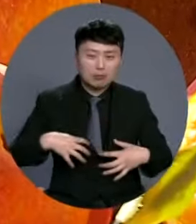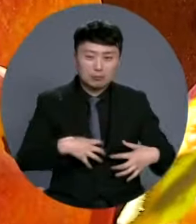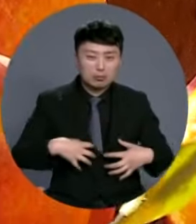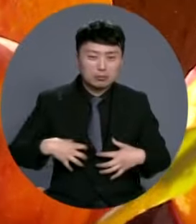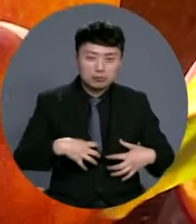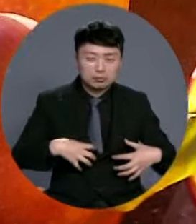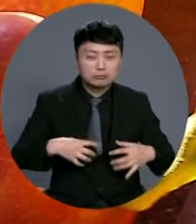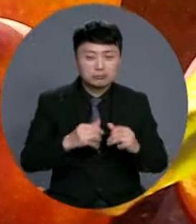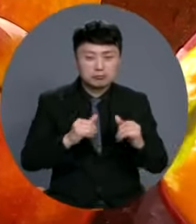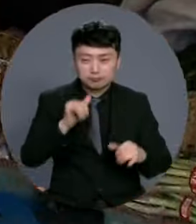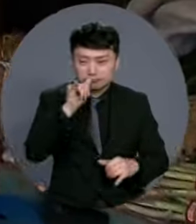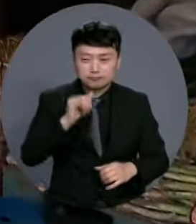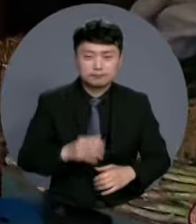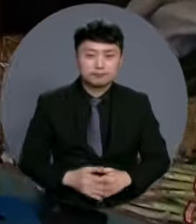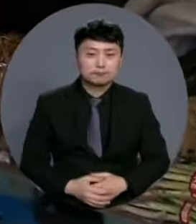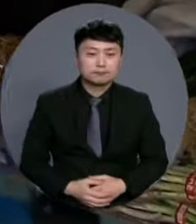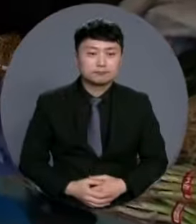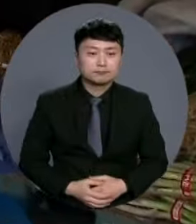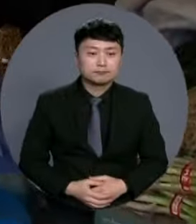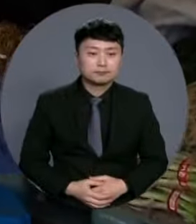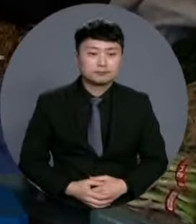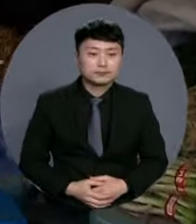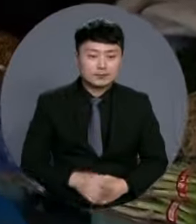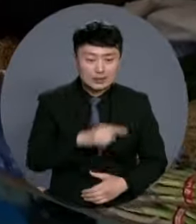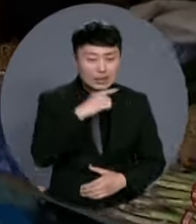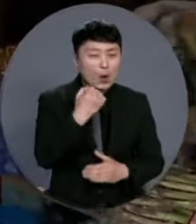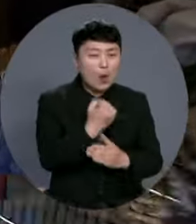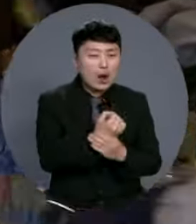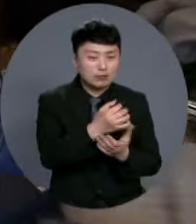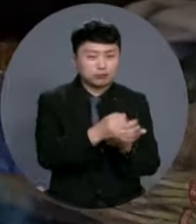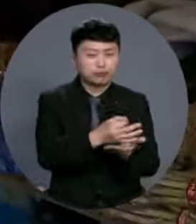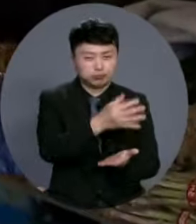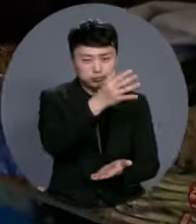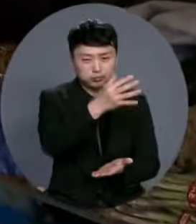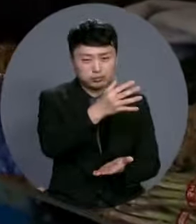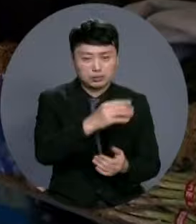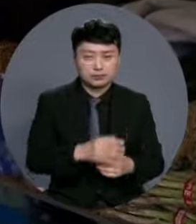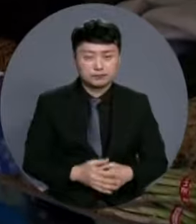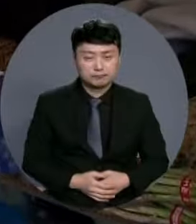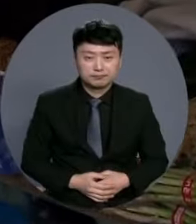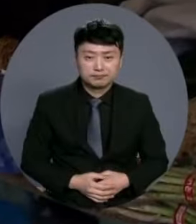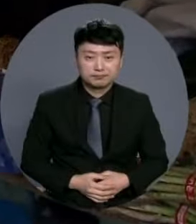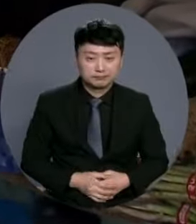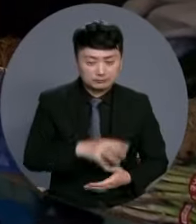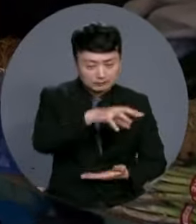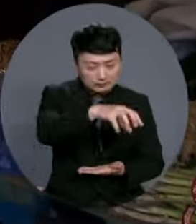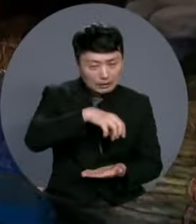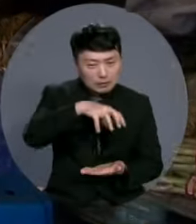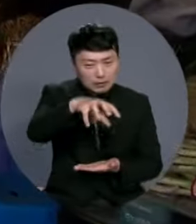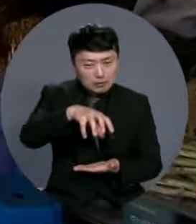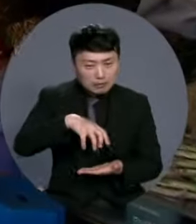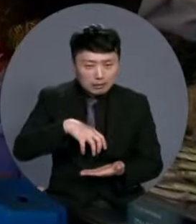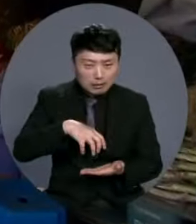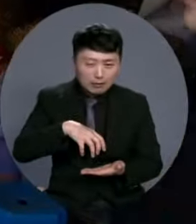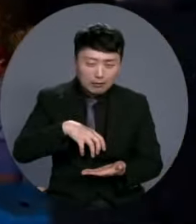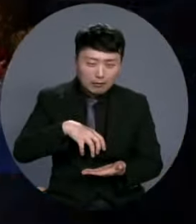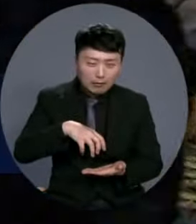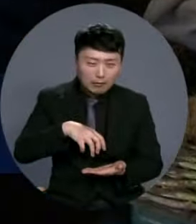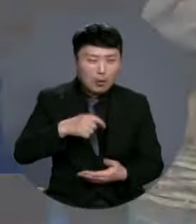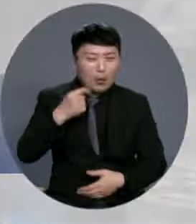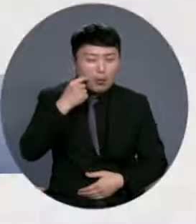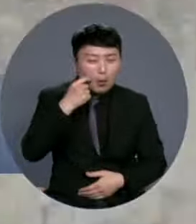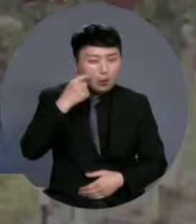손님도 있습니다. 지금 사과값이 많이 비싸지요. 시장 보기는 좀 겁이 나죠. 최근